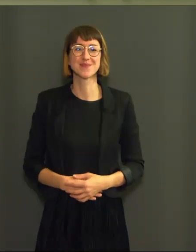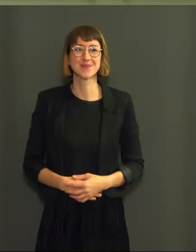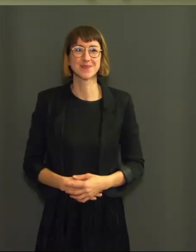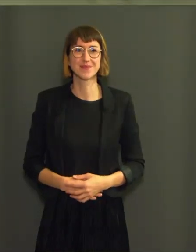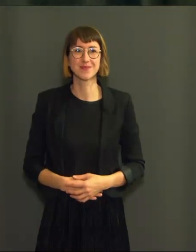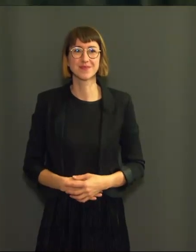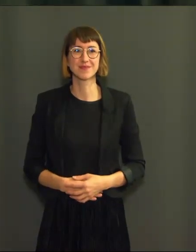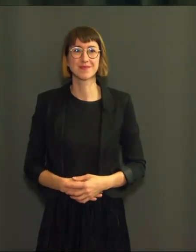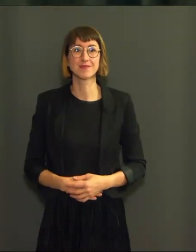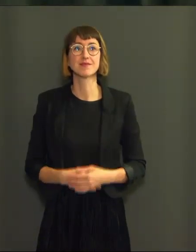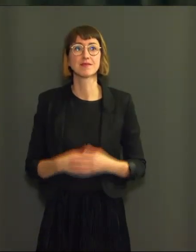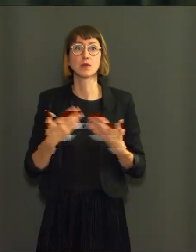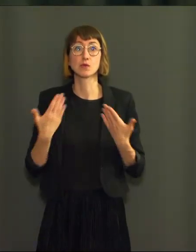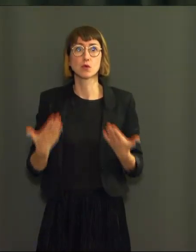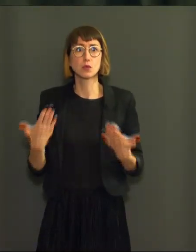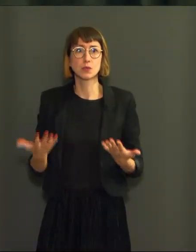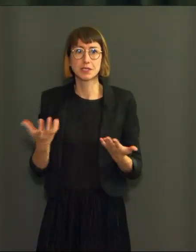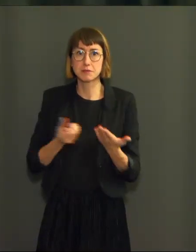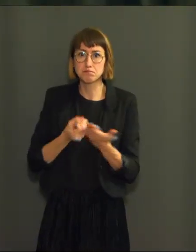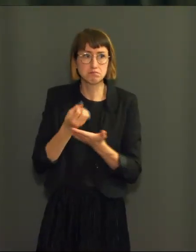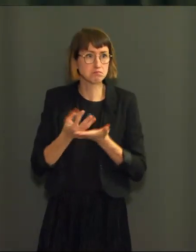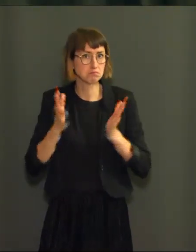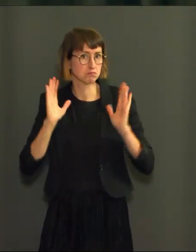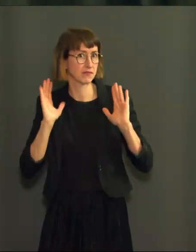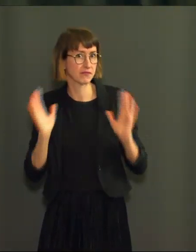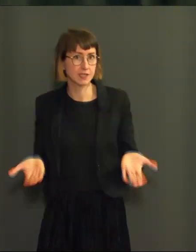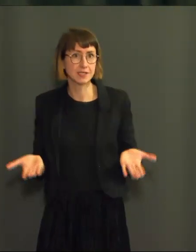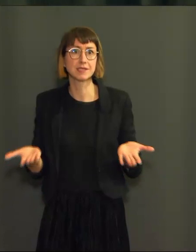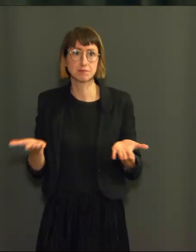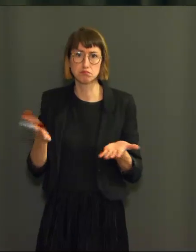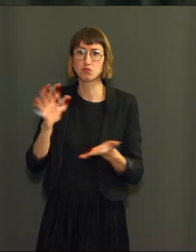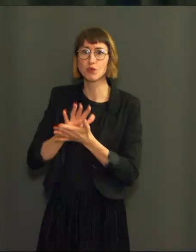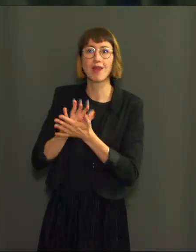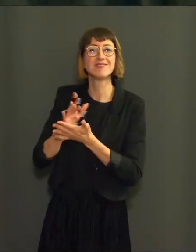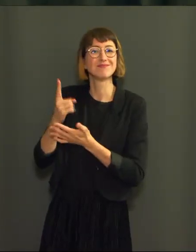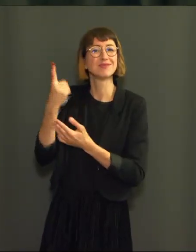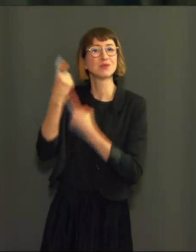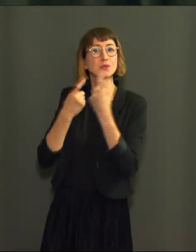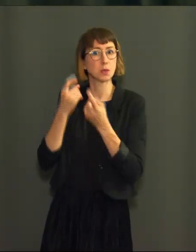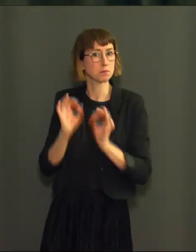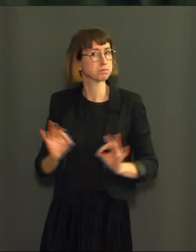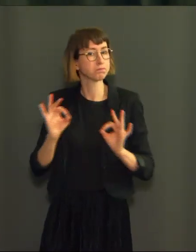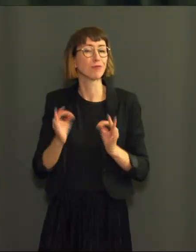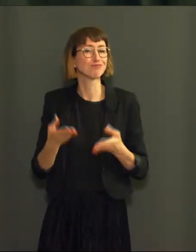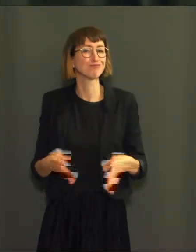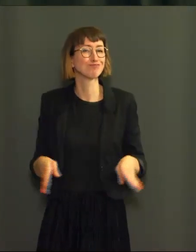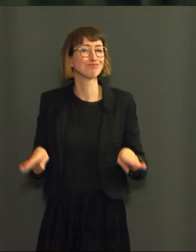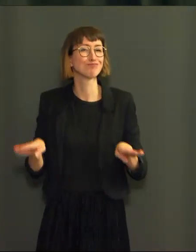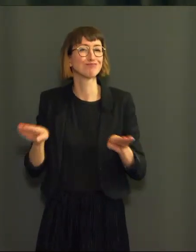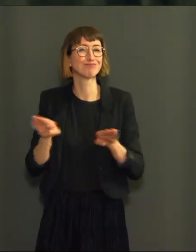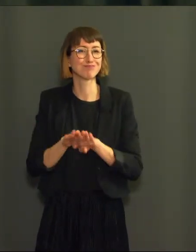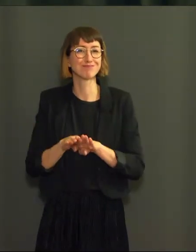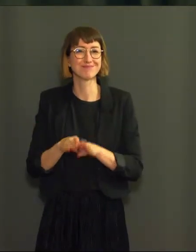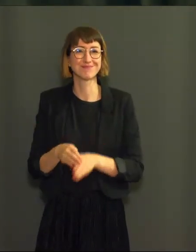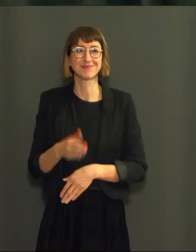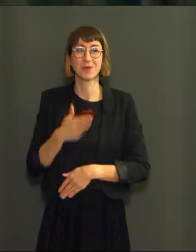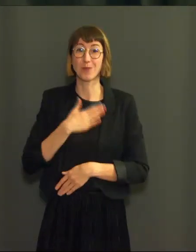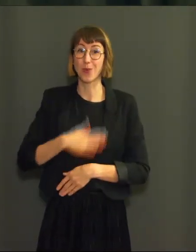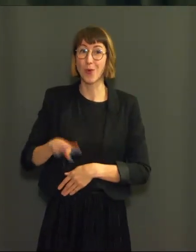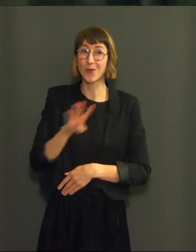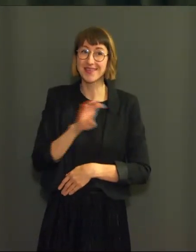C'est tout pour les messages d'aujourd'hui. Nous n'avons pas reçu de questions de la presse ce jour. On vous souhaite donc un très bon week-end, que vous